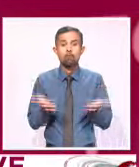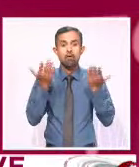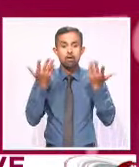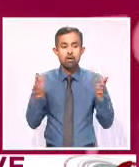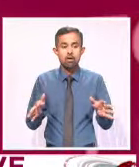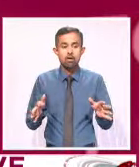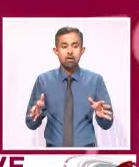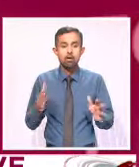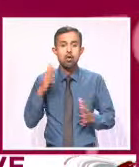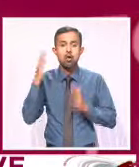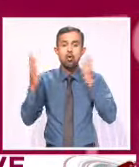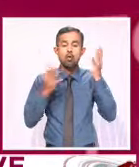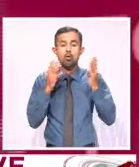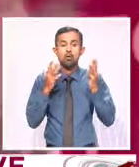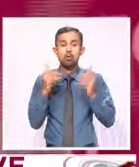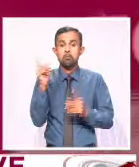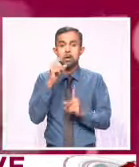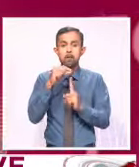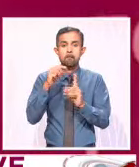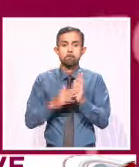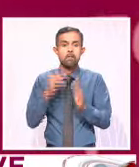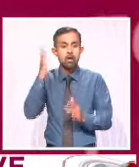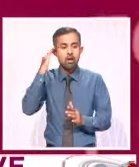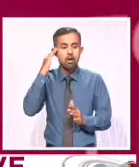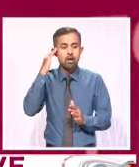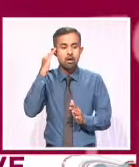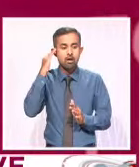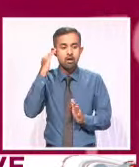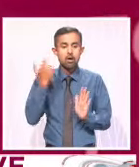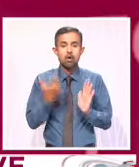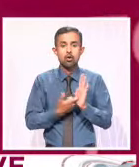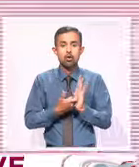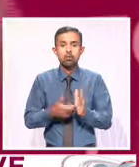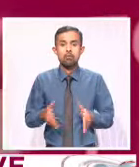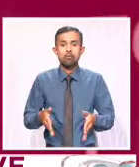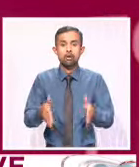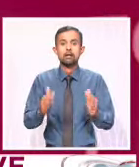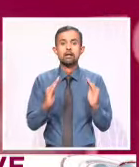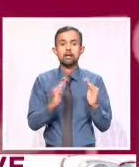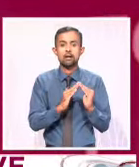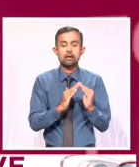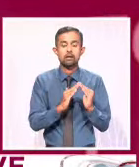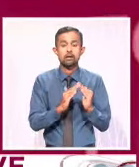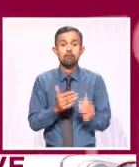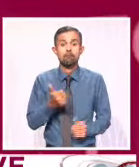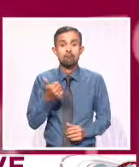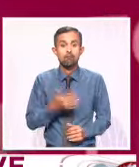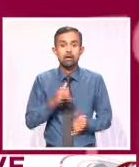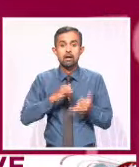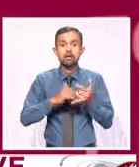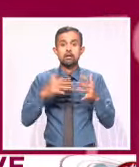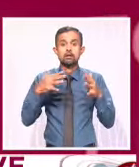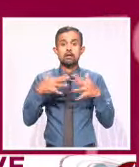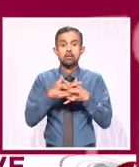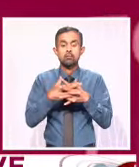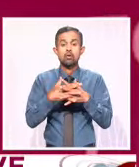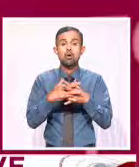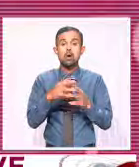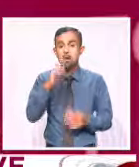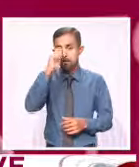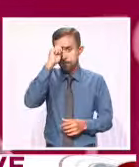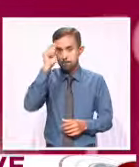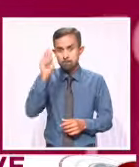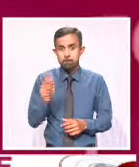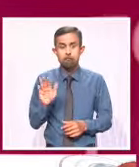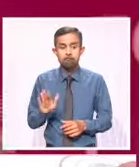තියෙනවා. ලෝකයේ ප්‍රථම අග්‍රාමාත්‍යතුමී හිටිය රොත් ප්‍රතිතුමියගේ නිවස මේ රටේ යුග මෙහෙවරක් කරපු SWRD බණ්ඩාරනායක